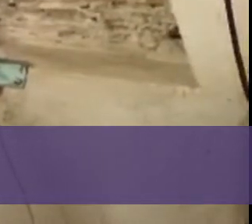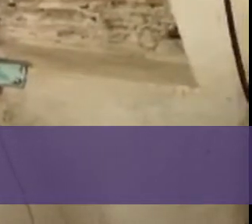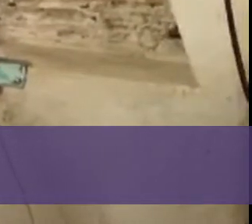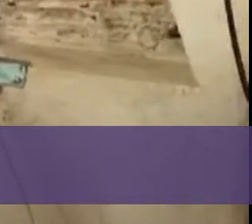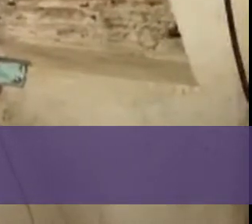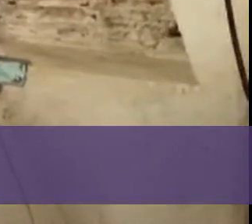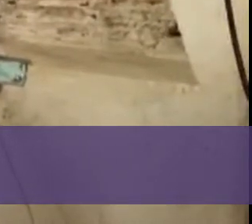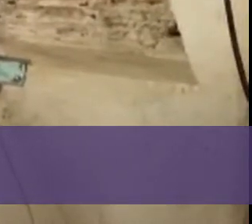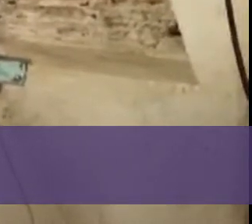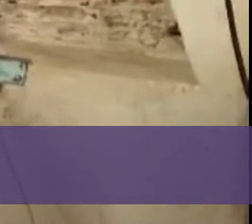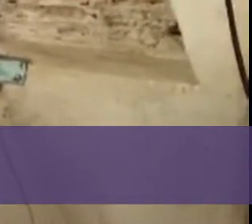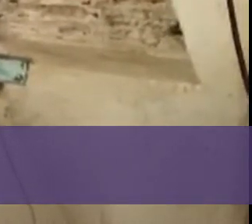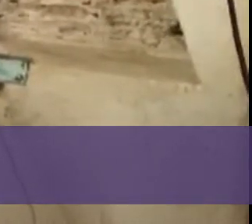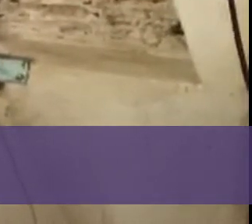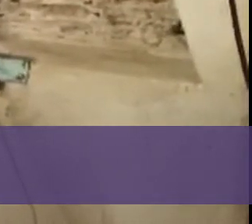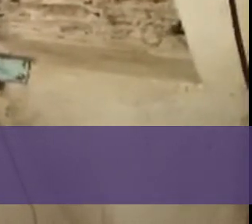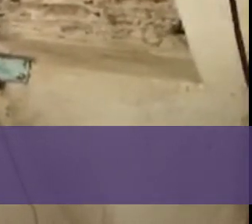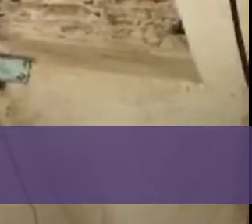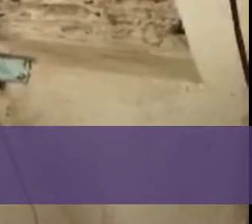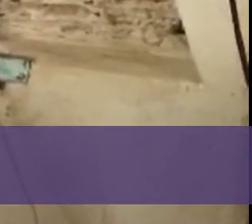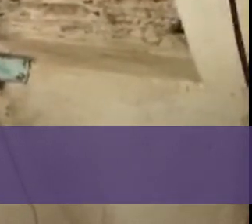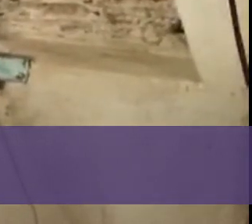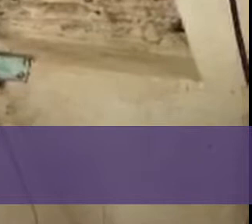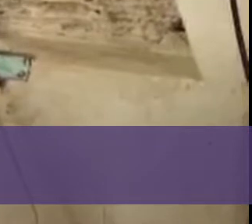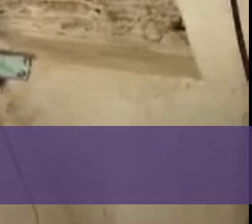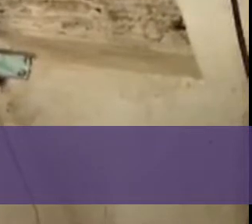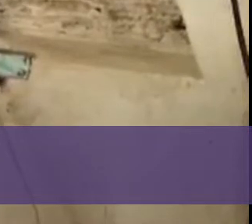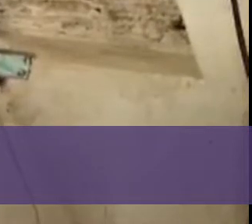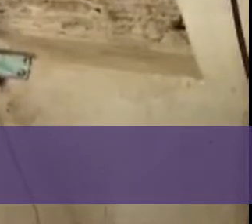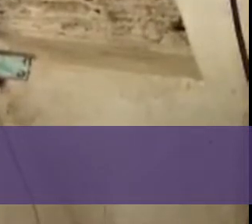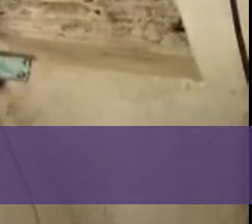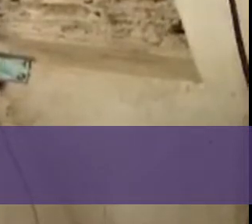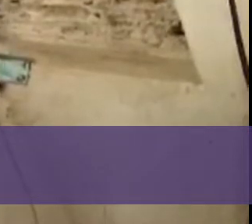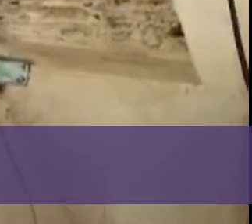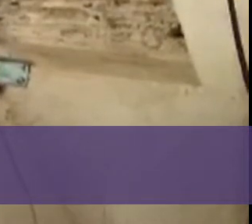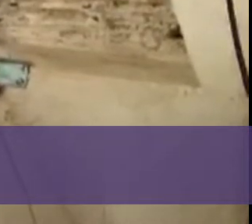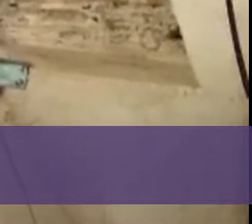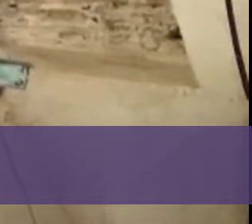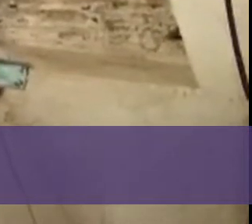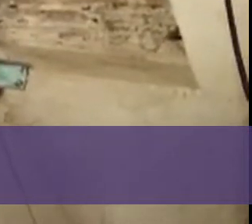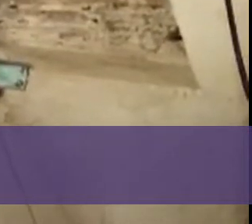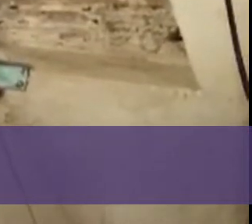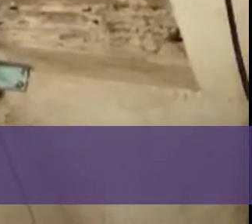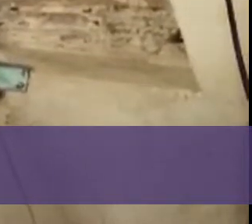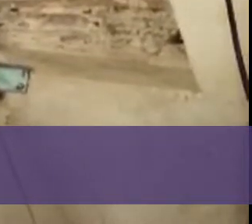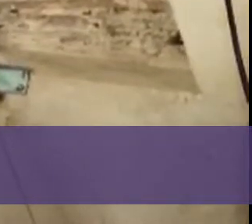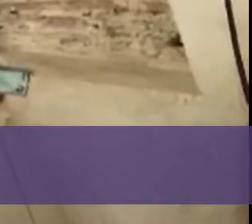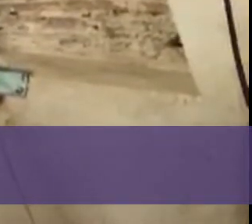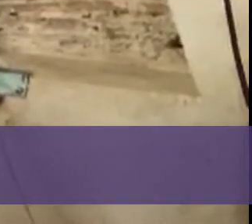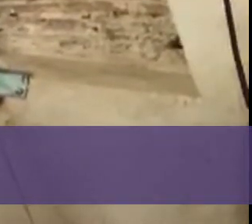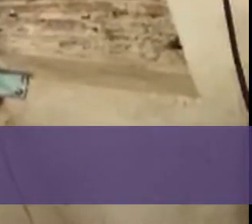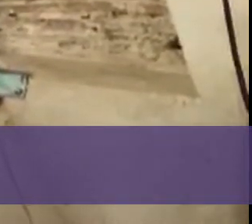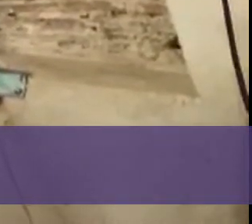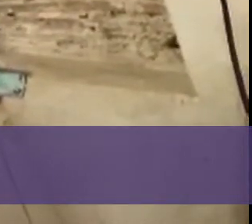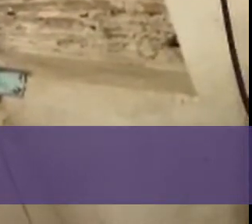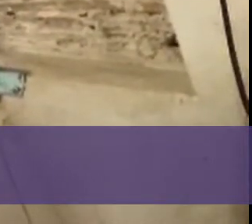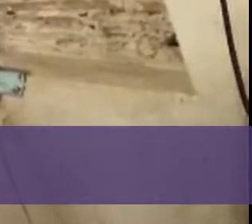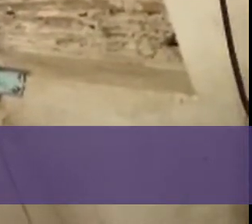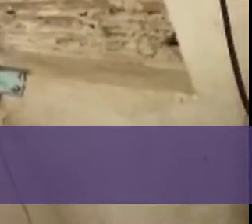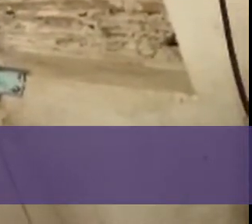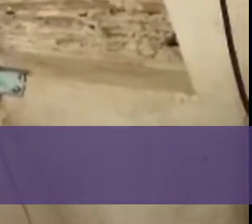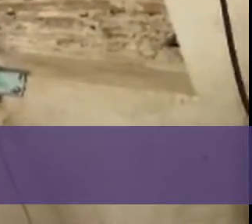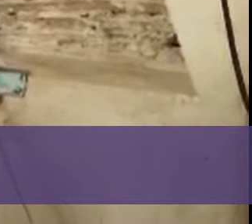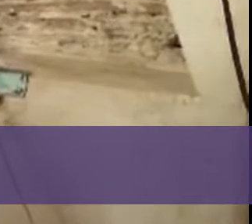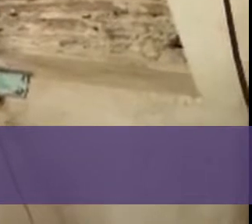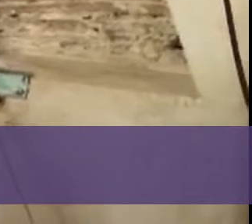bâtiment. Et la deuxième chose, c'est que si nous voulions faire des expositions issues de différents lieux du